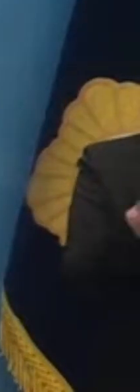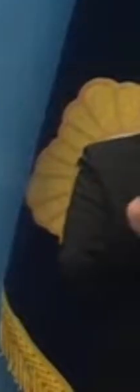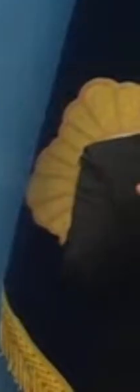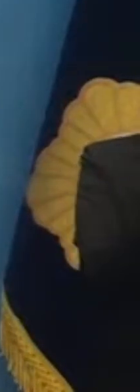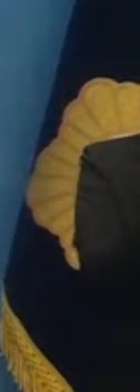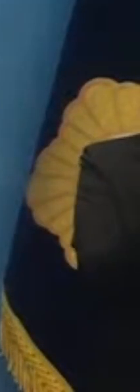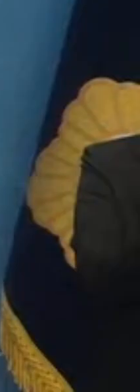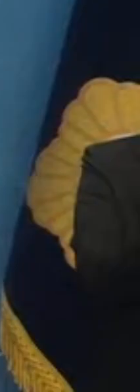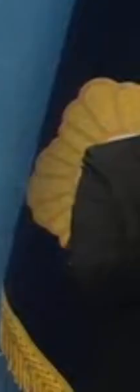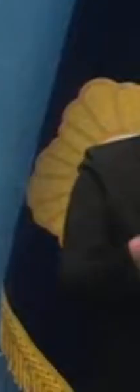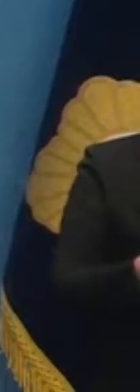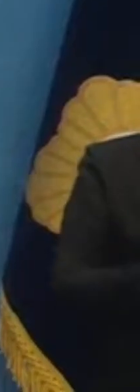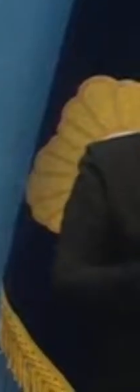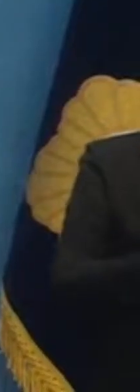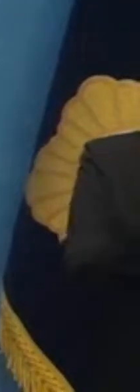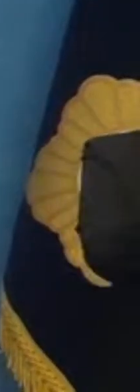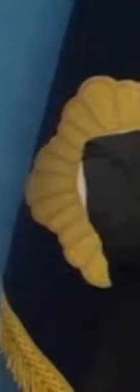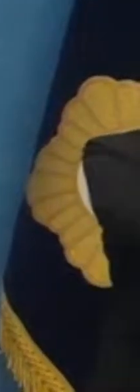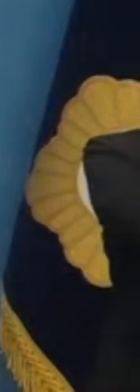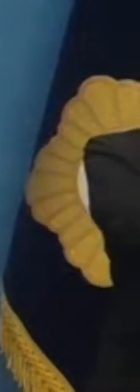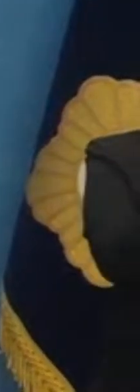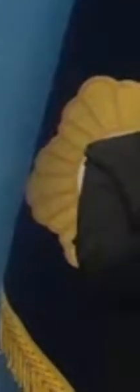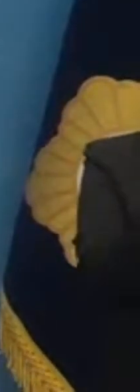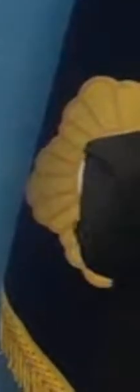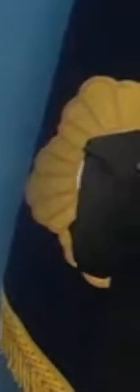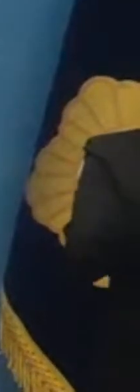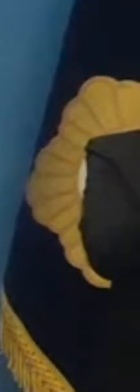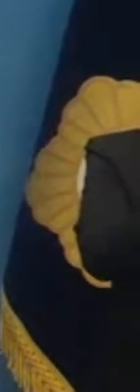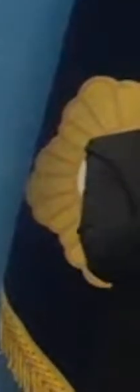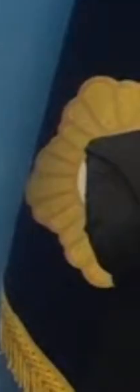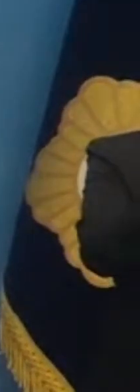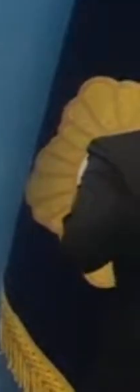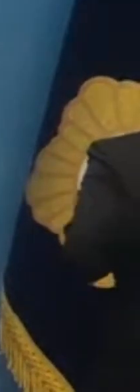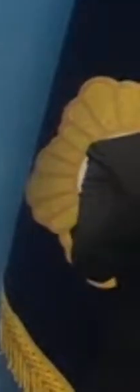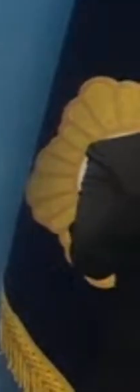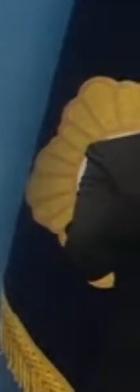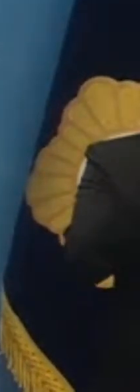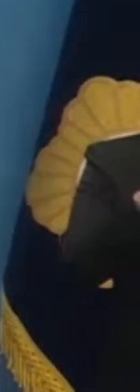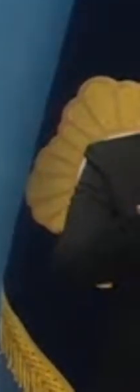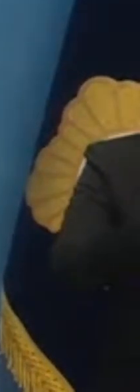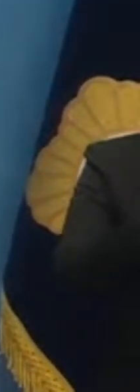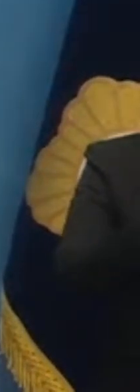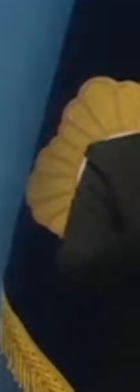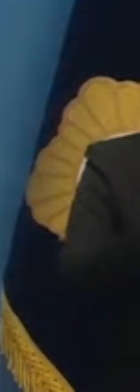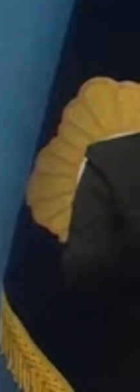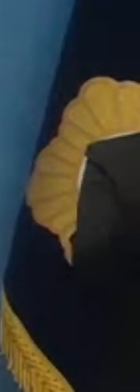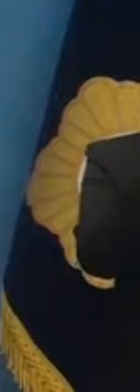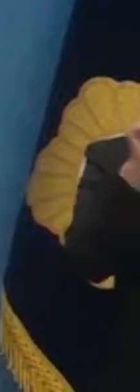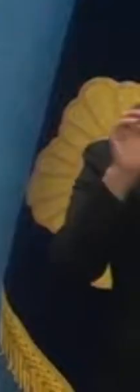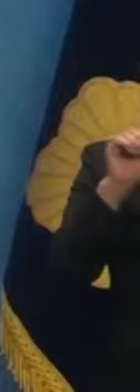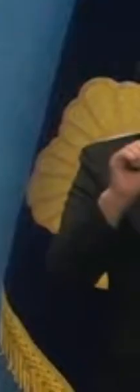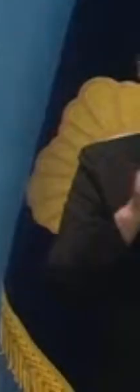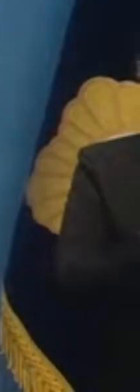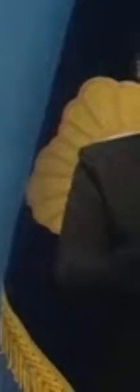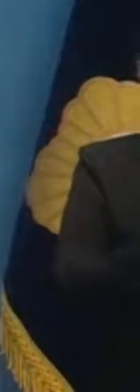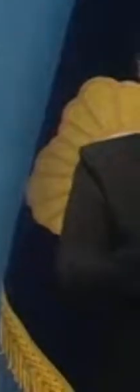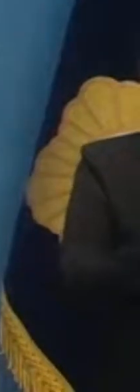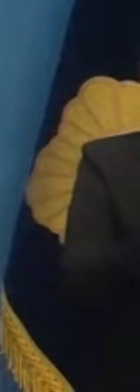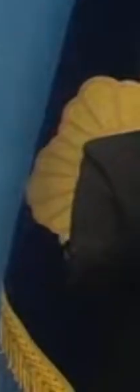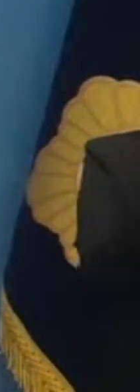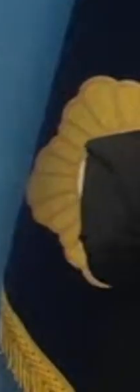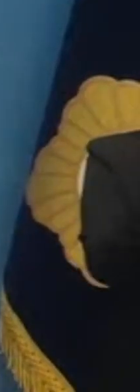18일 김문수 후보가 이재명 후보의 커피 원가 120원 발언을 비판하기 위해 첨부한 SNS 글이 내란